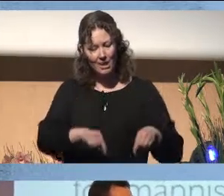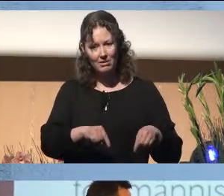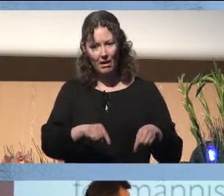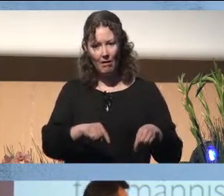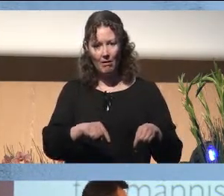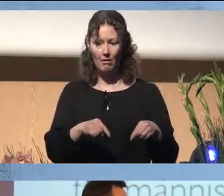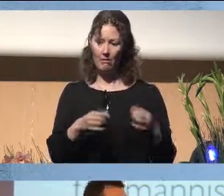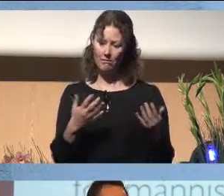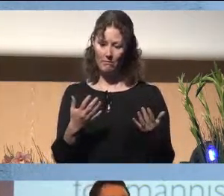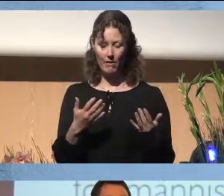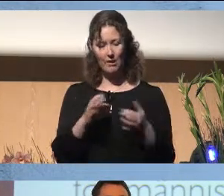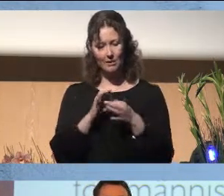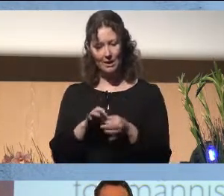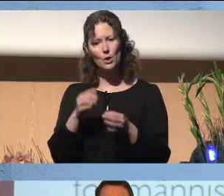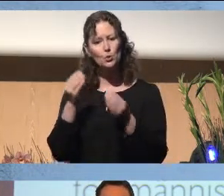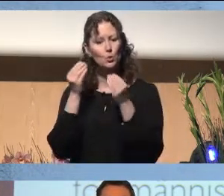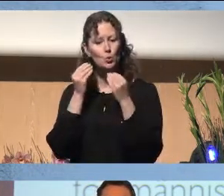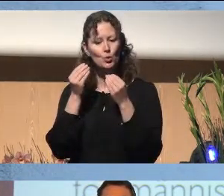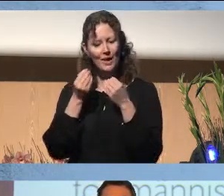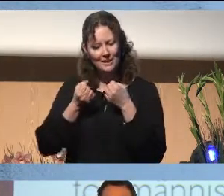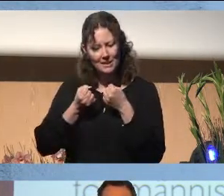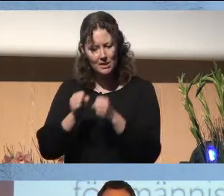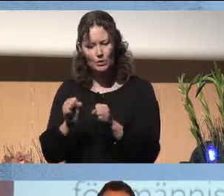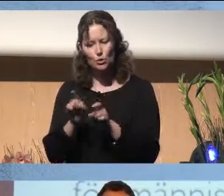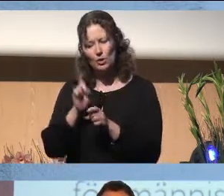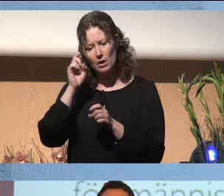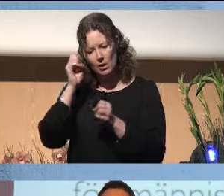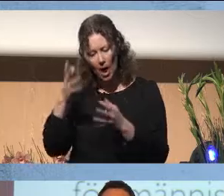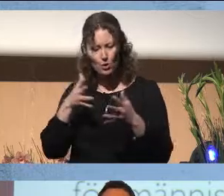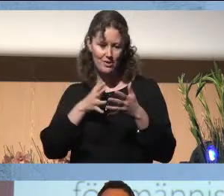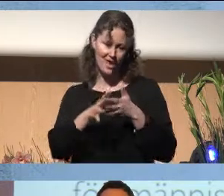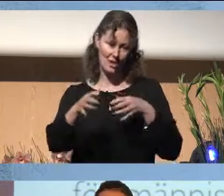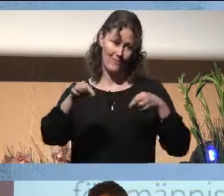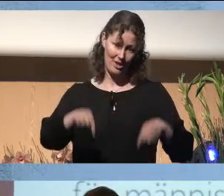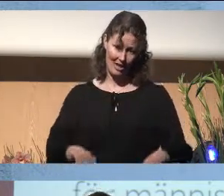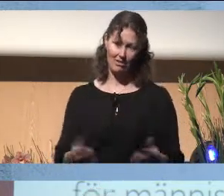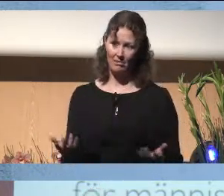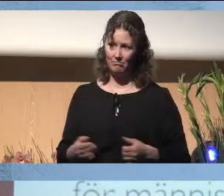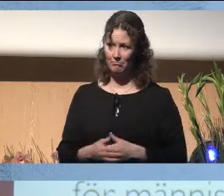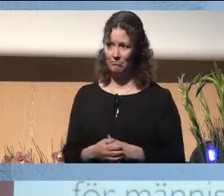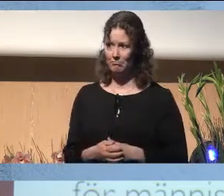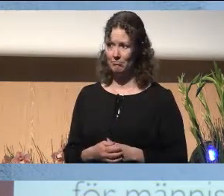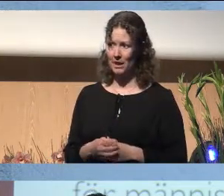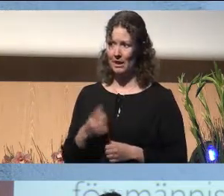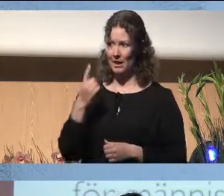den utbildningsinsats som behövs för att klara detta? Jag tror jag